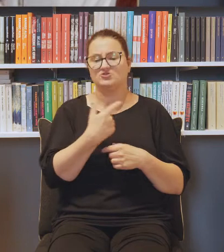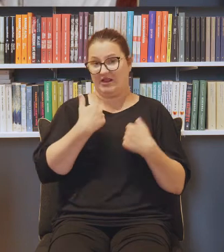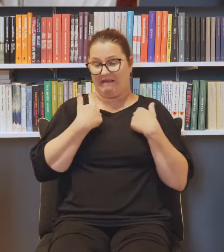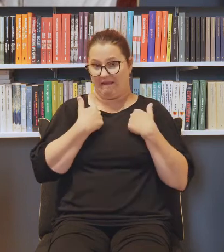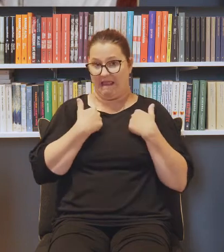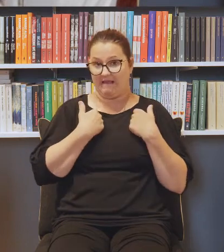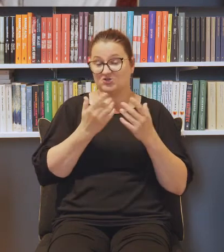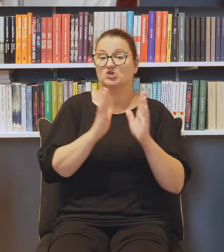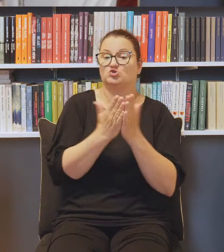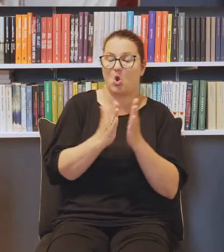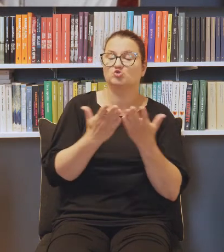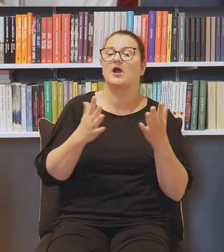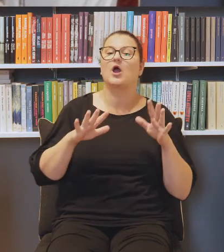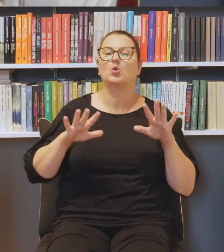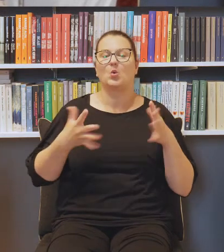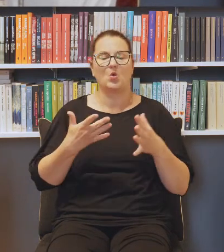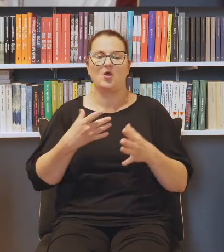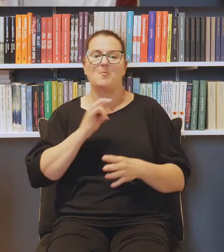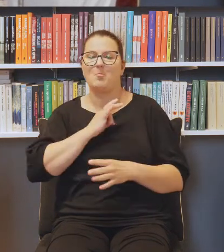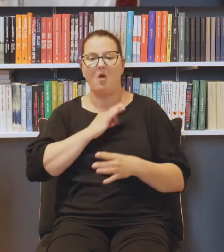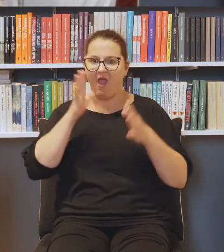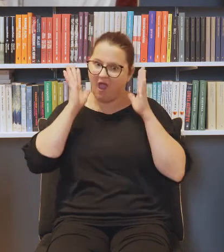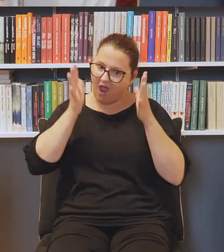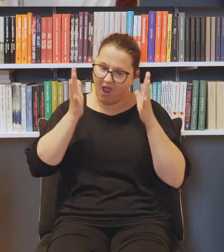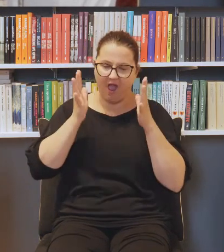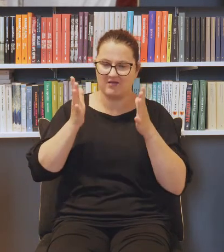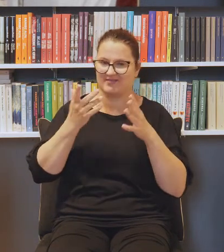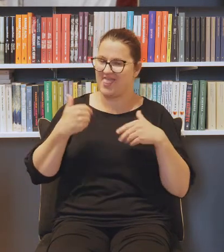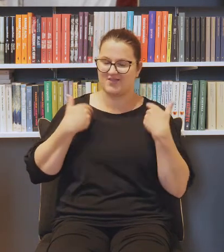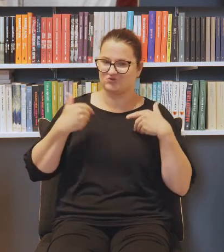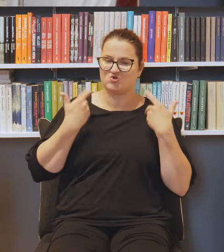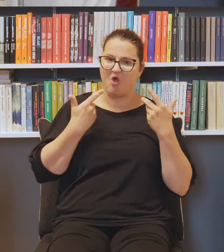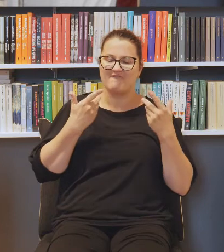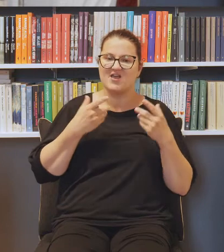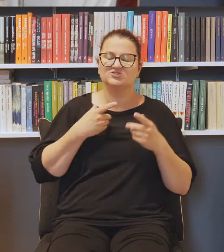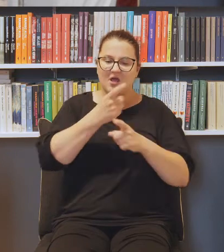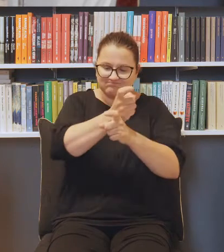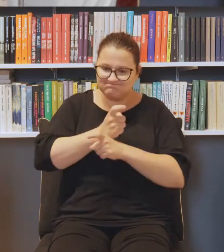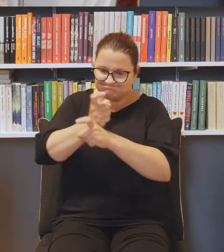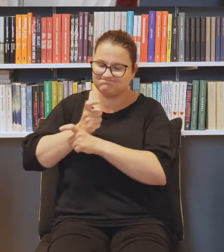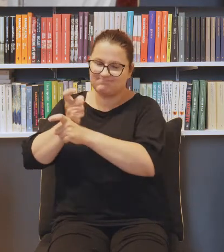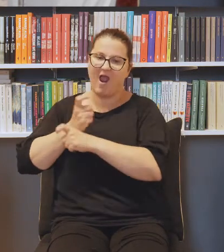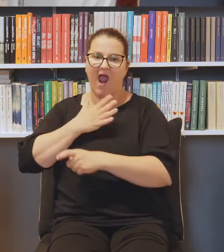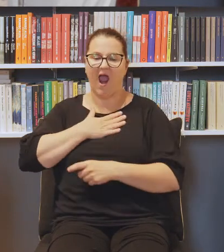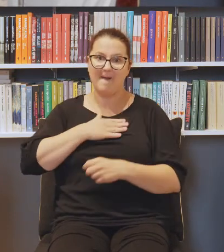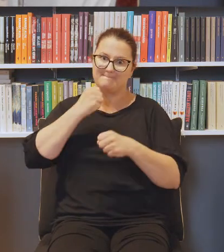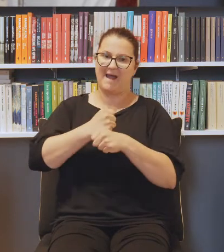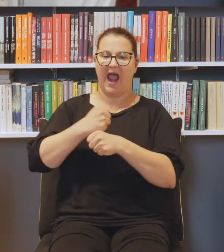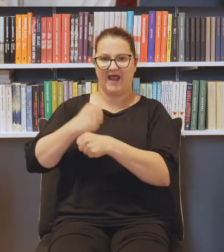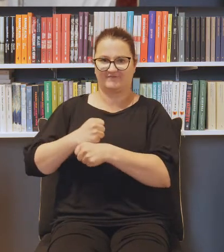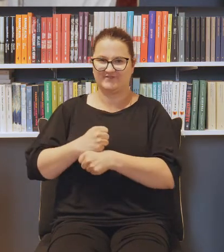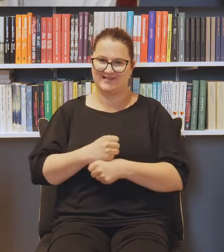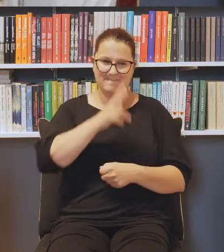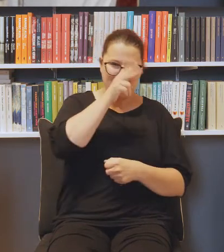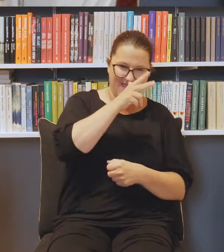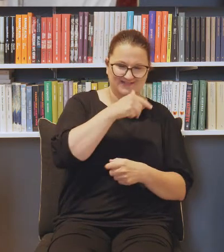że ta książka to jest objaw mojej jakiejś niezdrowej fascynacji trupami, że moja miłość do Pabianic to jest miłość do trupa